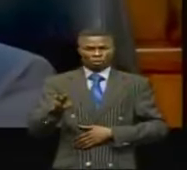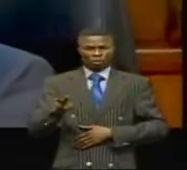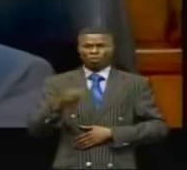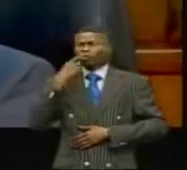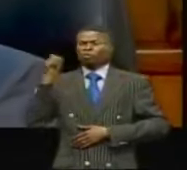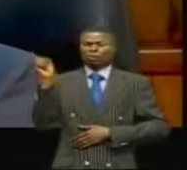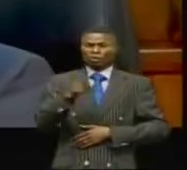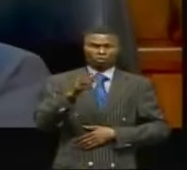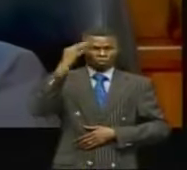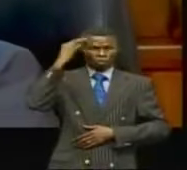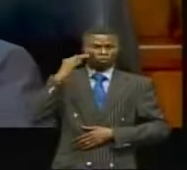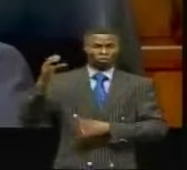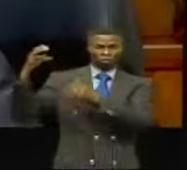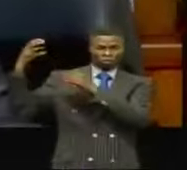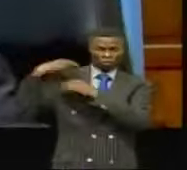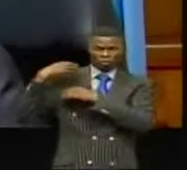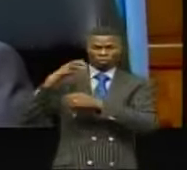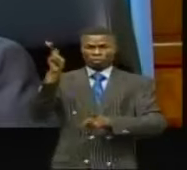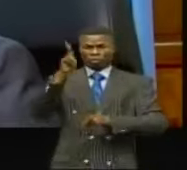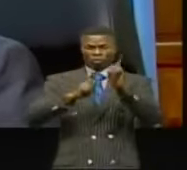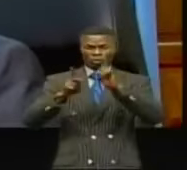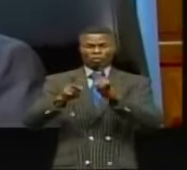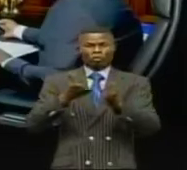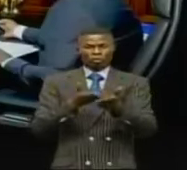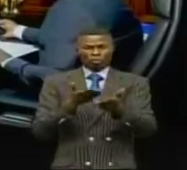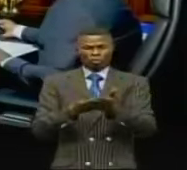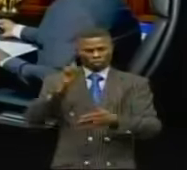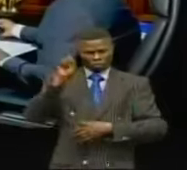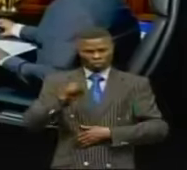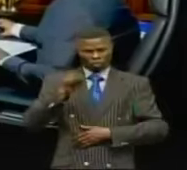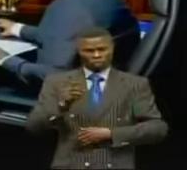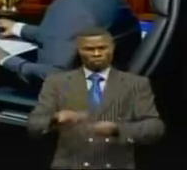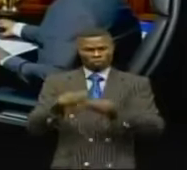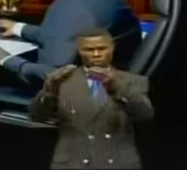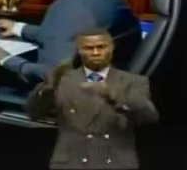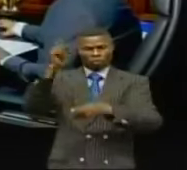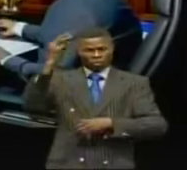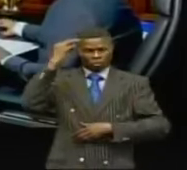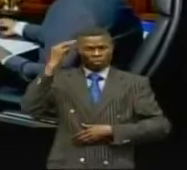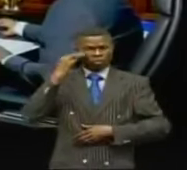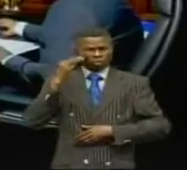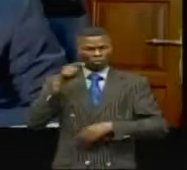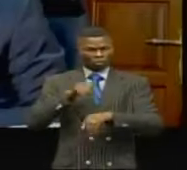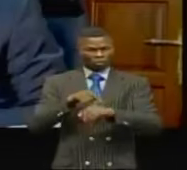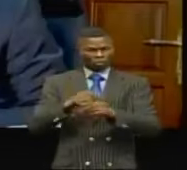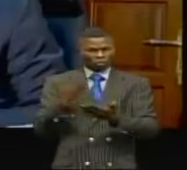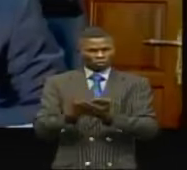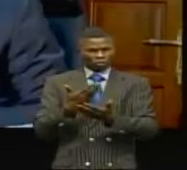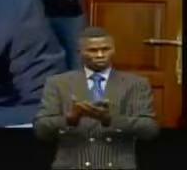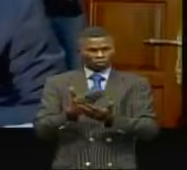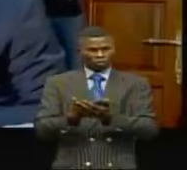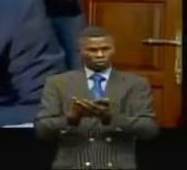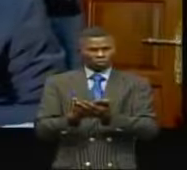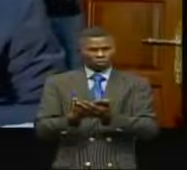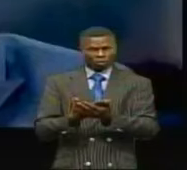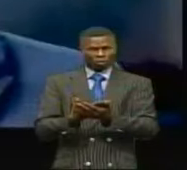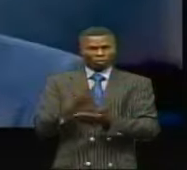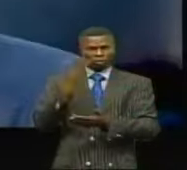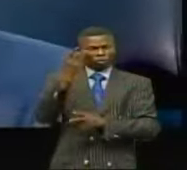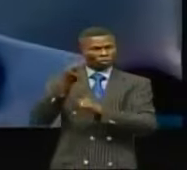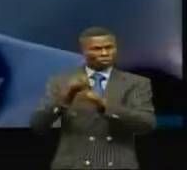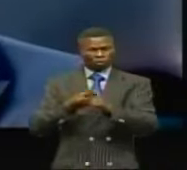au ministre en charge de la fonction publique l'obligation de soumettre au Premier ministre, dans un délai ne pouvant pas excéder 3 mois à